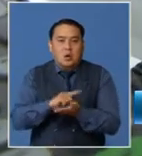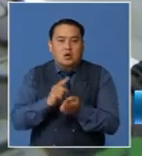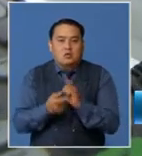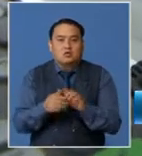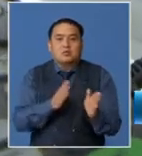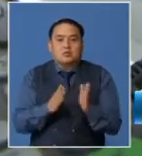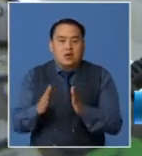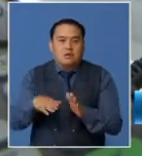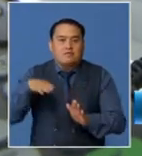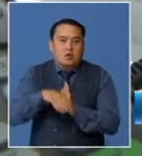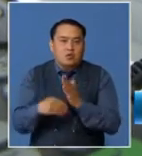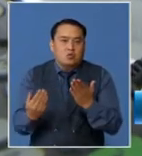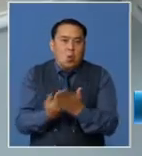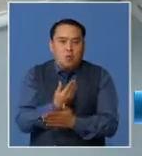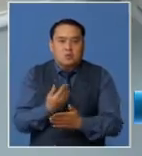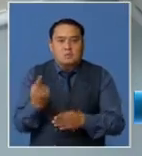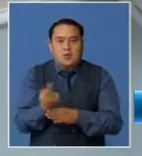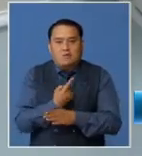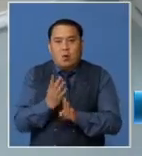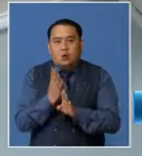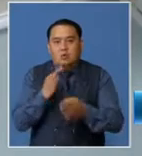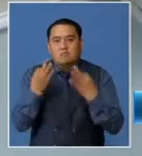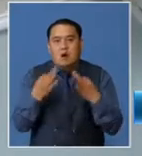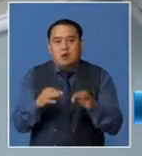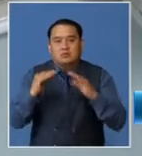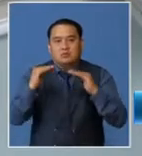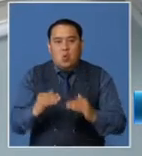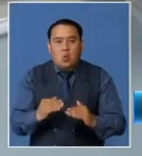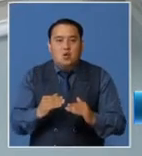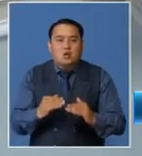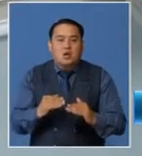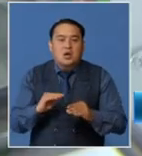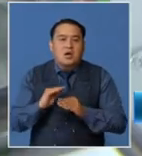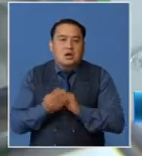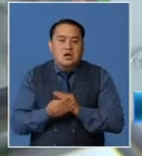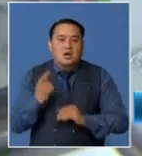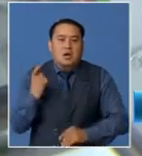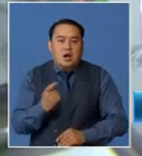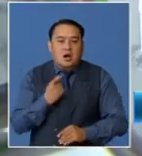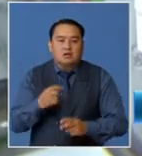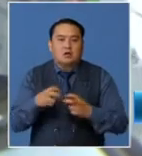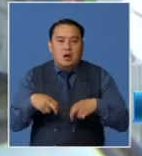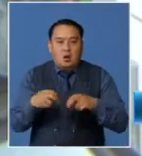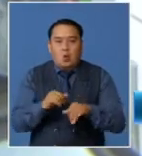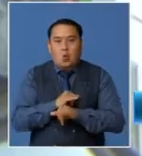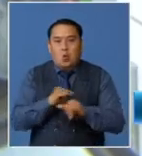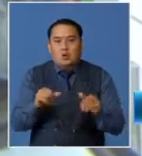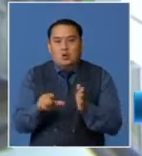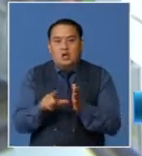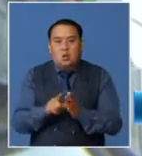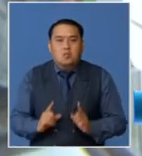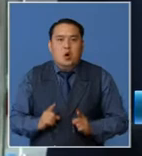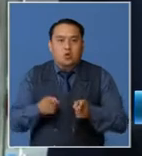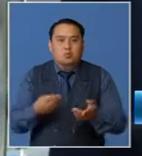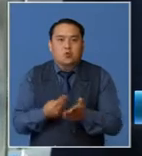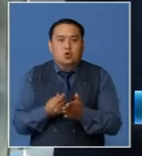трехкомпетентную систему. Внедрение новшества в первую очередь позволит снизить уровень теневой экономики, следовательно, увеличить налоговые поступления